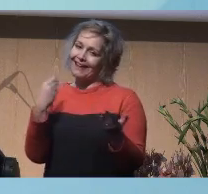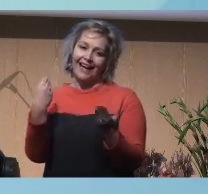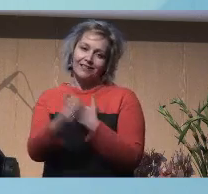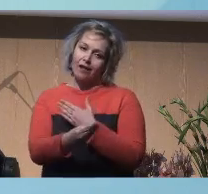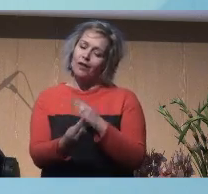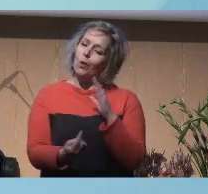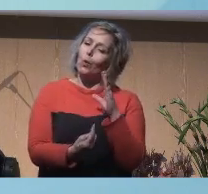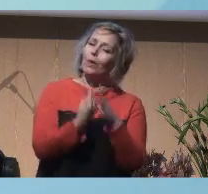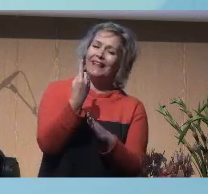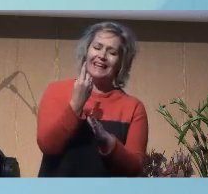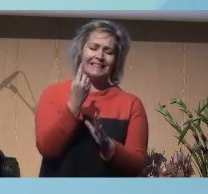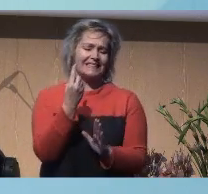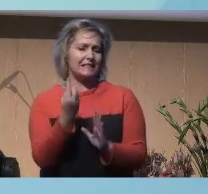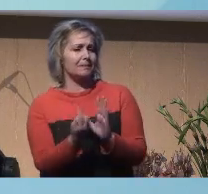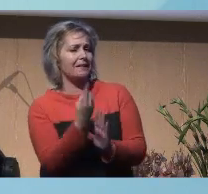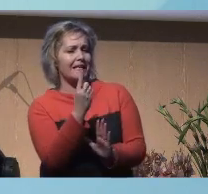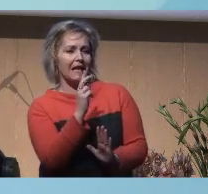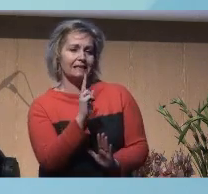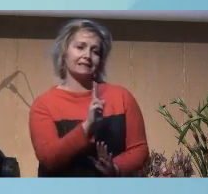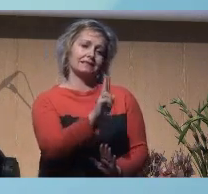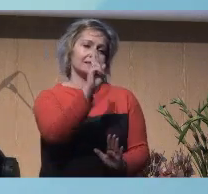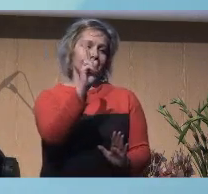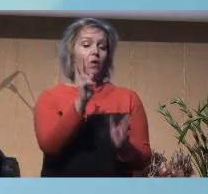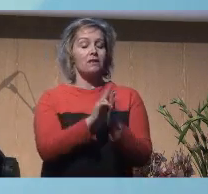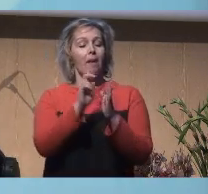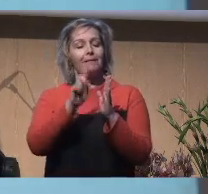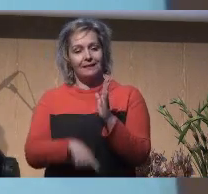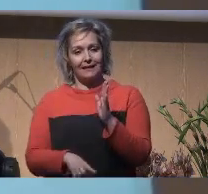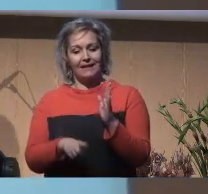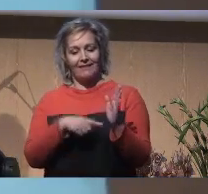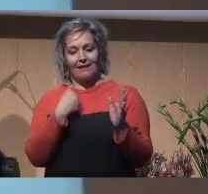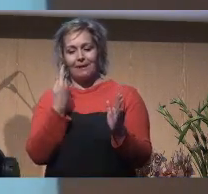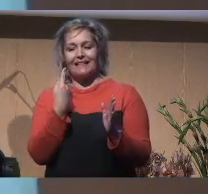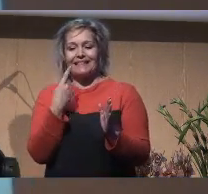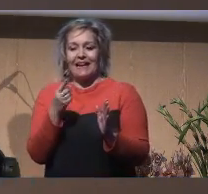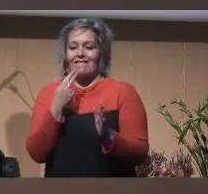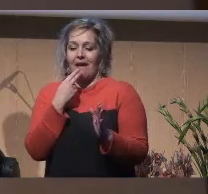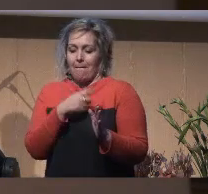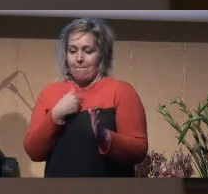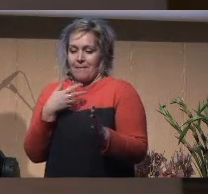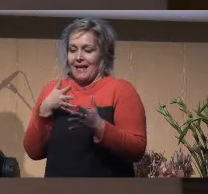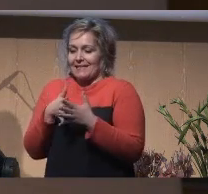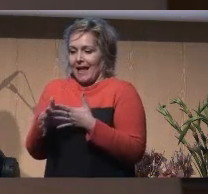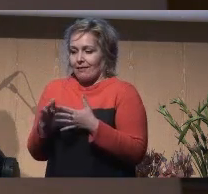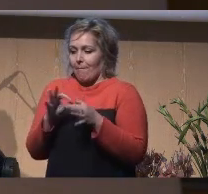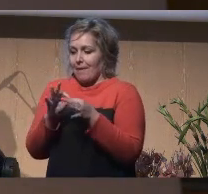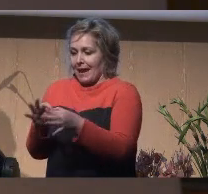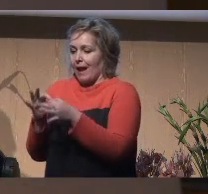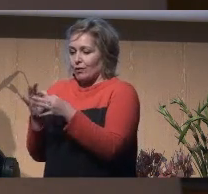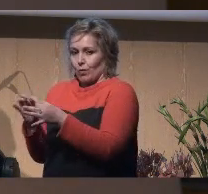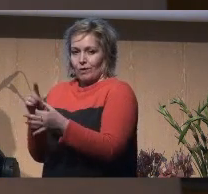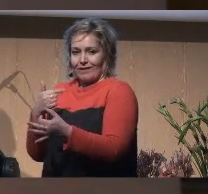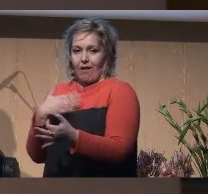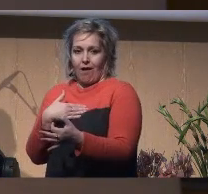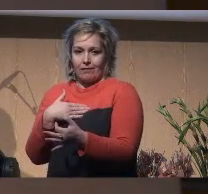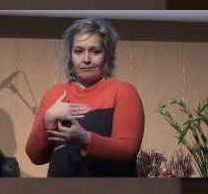unikt, helt spesielt. Og samtidig så blir vi til den vi gjennom de relasjoner vi står i.